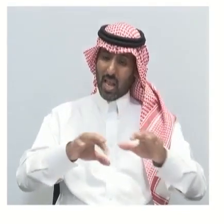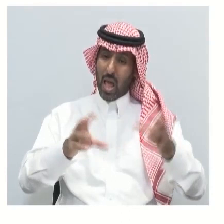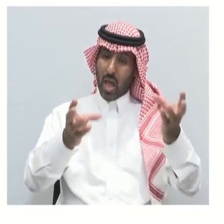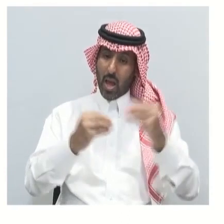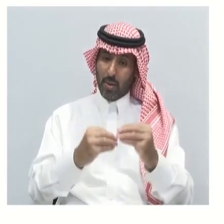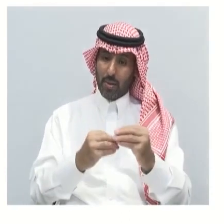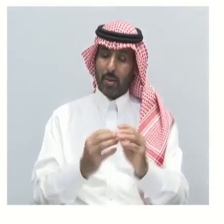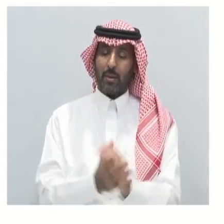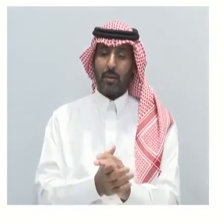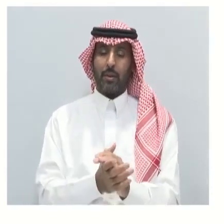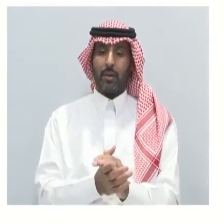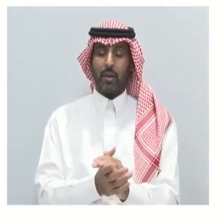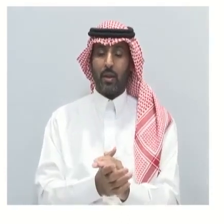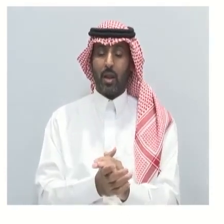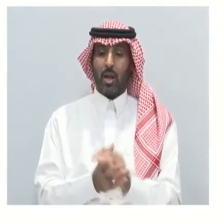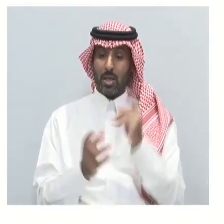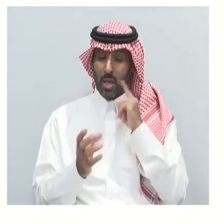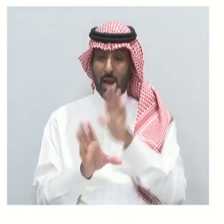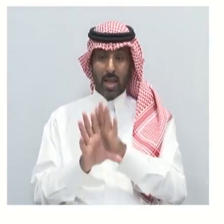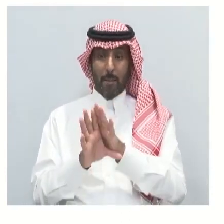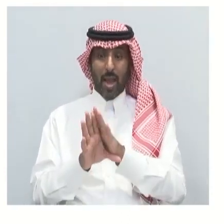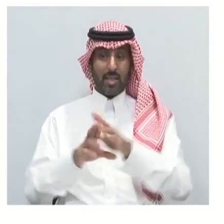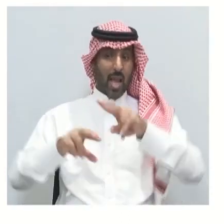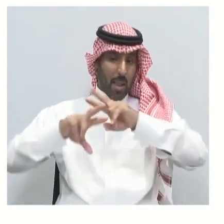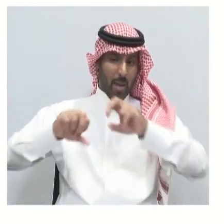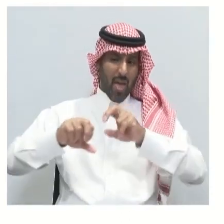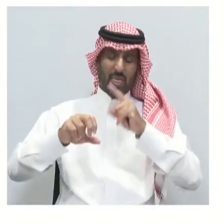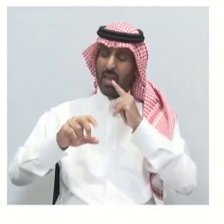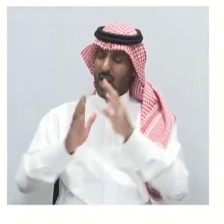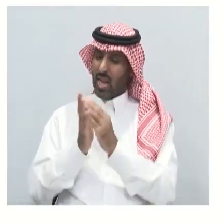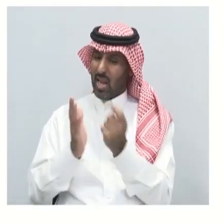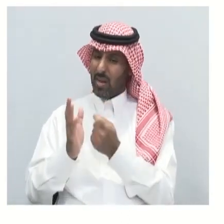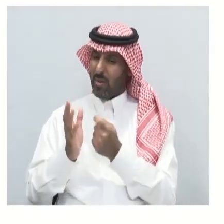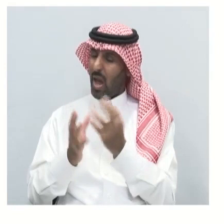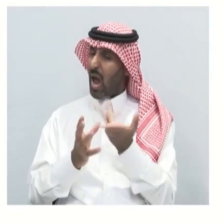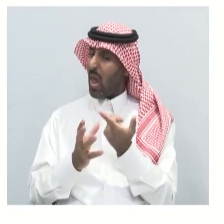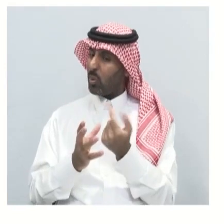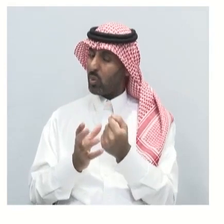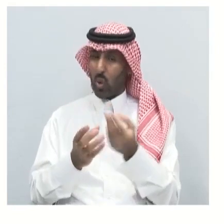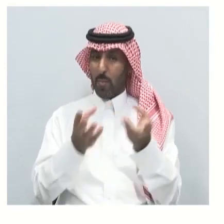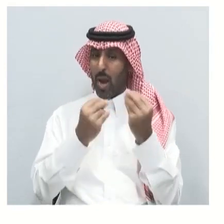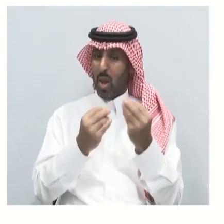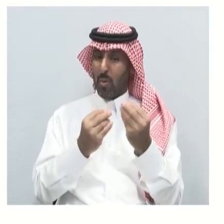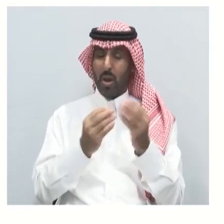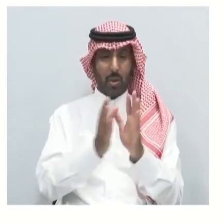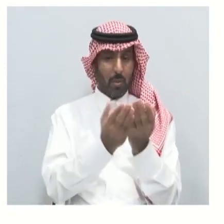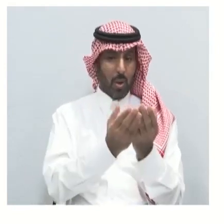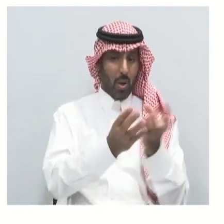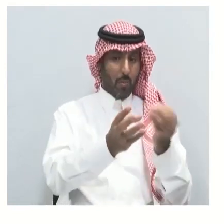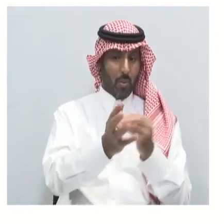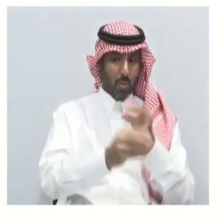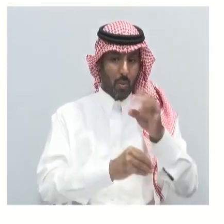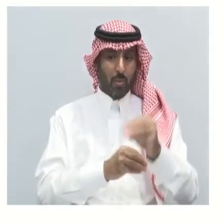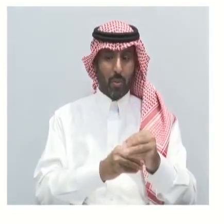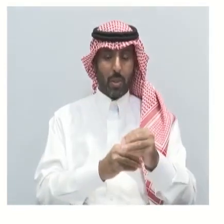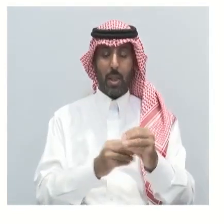العلمي حيث يعتمد البحث العلمي اساسا على ماذا على المعلومات في جميع مراحل هذا البحث ومن هنا